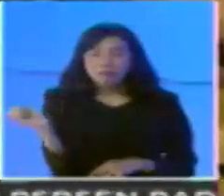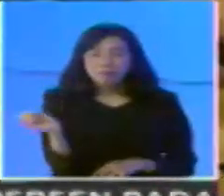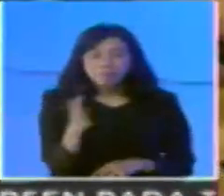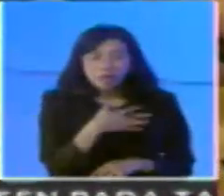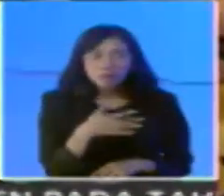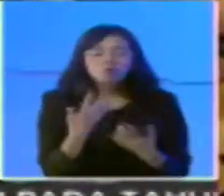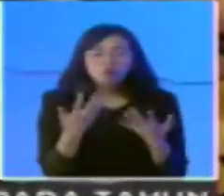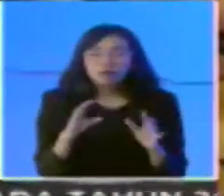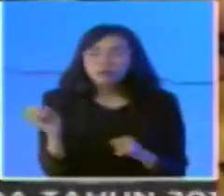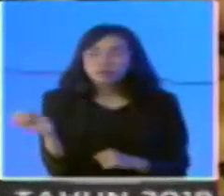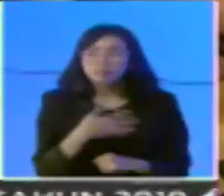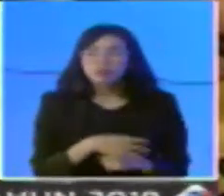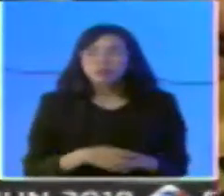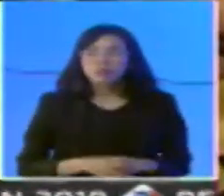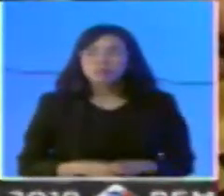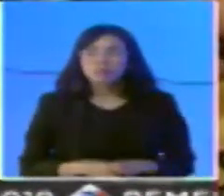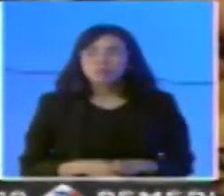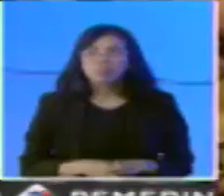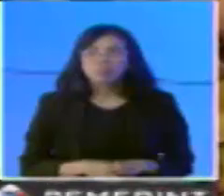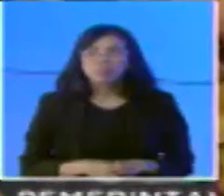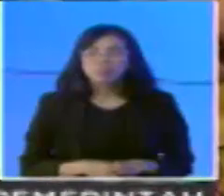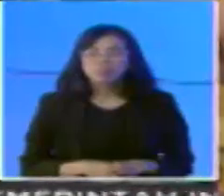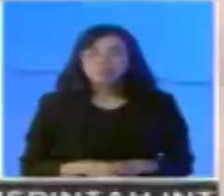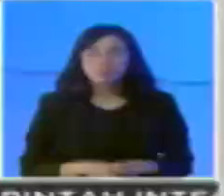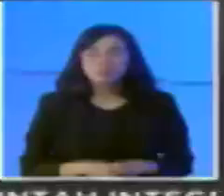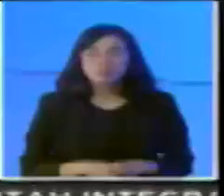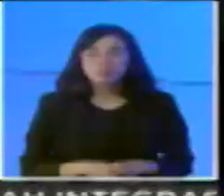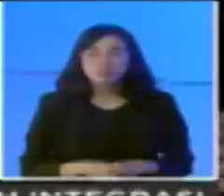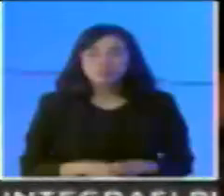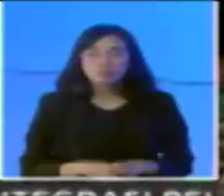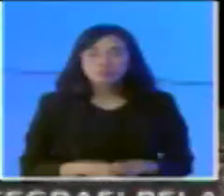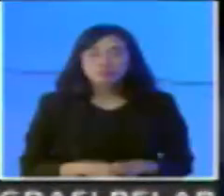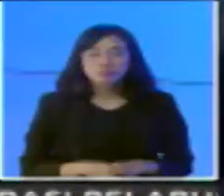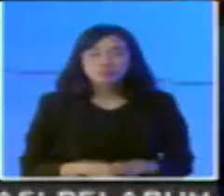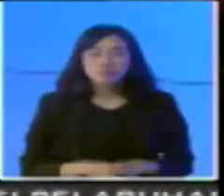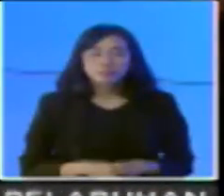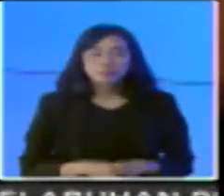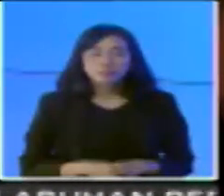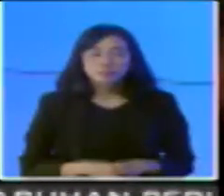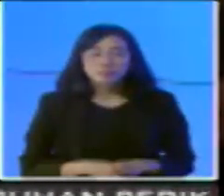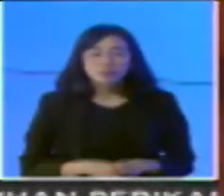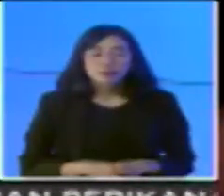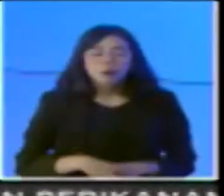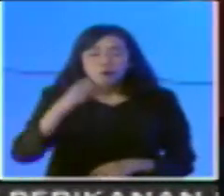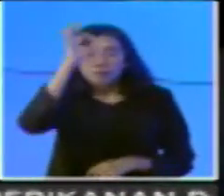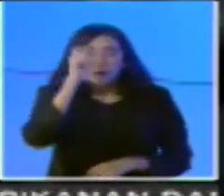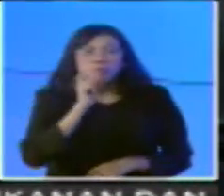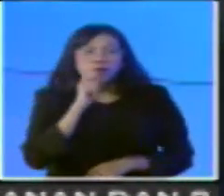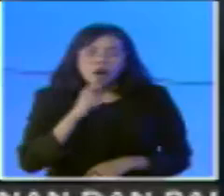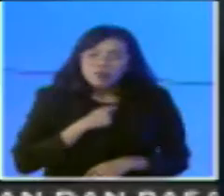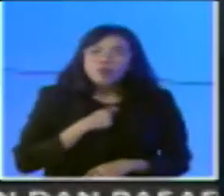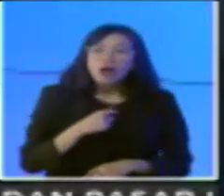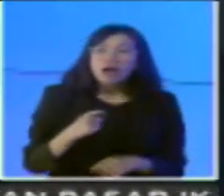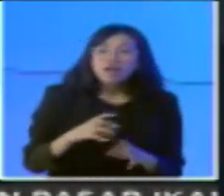dalam waktu harian. Sudah, tanyakan langsung ke sana. Melalui tim teknis yang dibentuk, Polri mengaku mendapatkan petunjuk